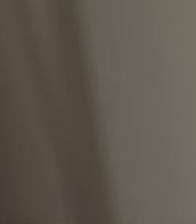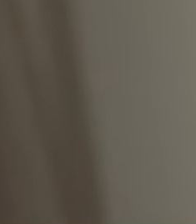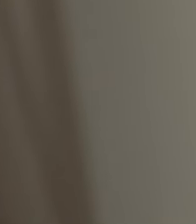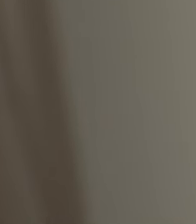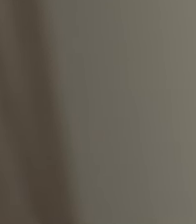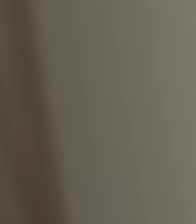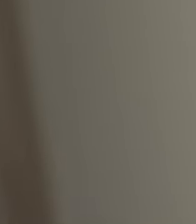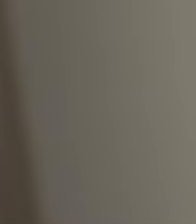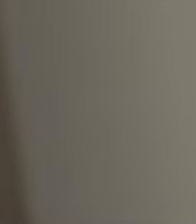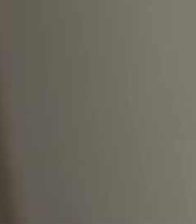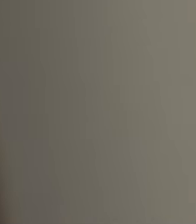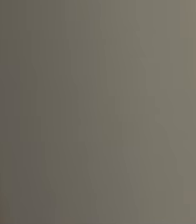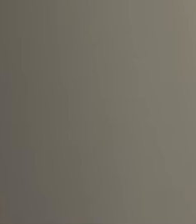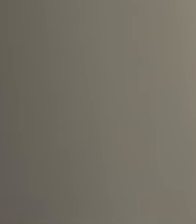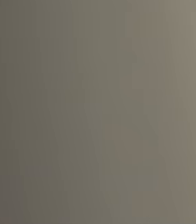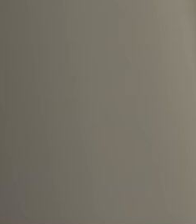النسم.